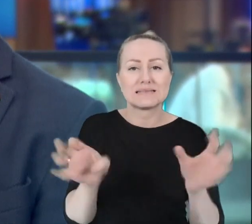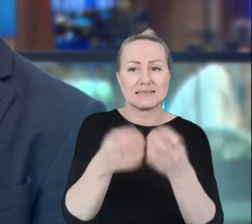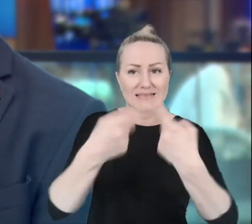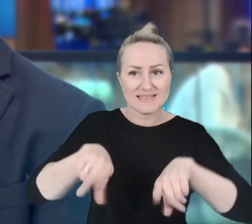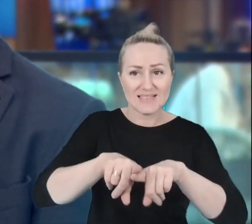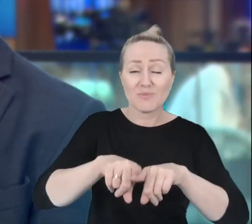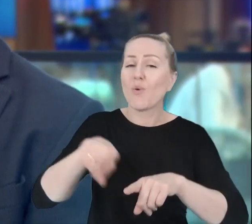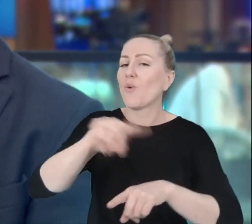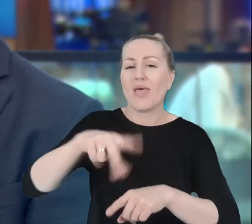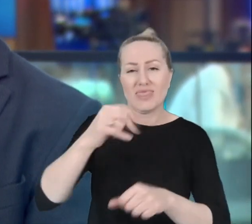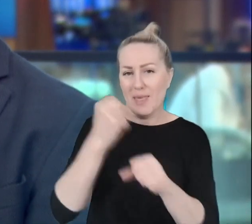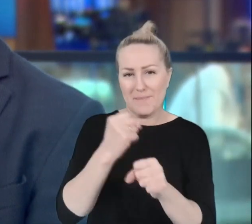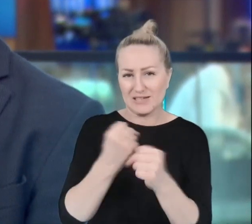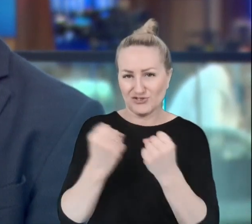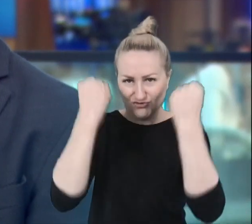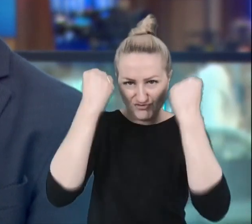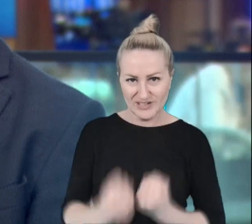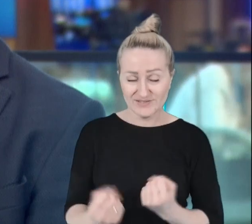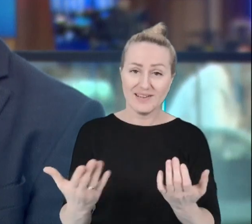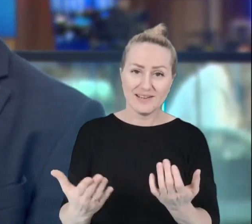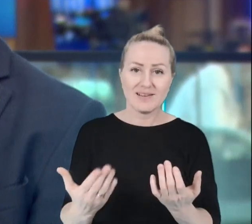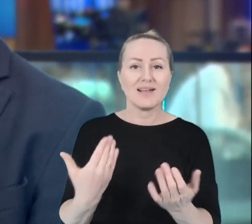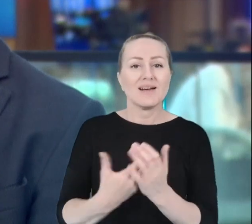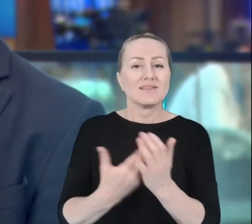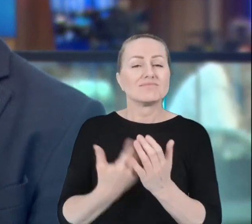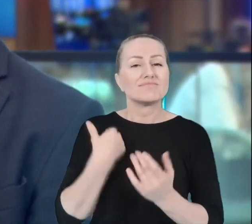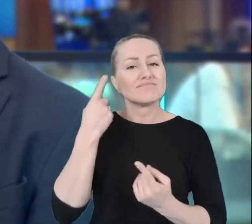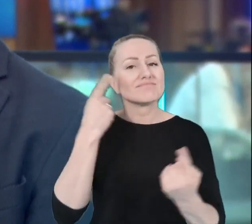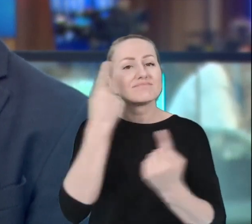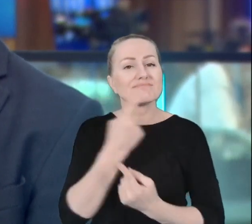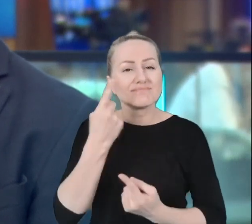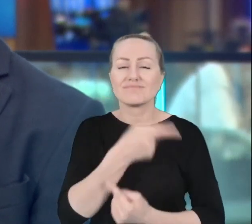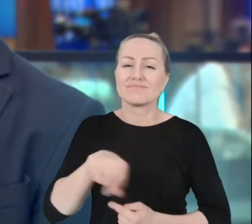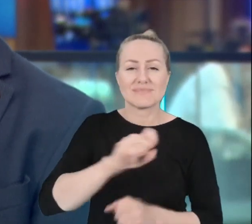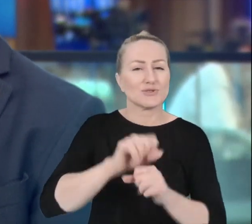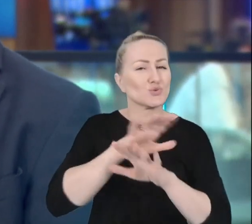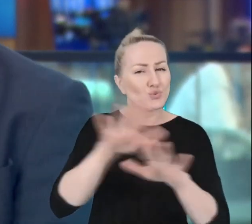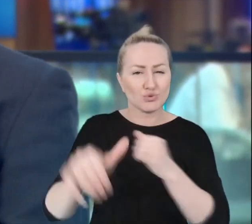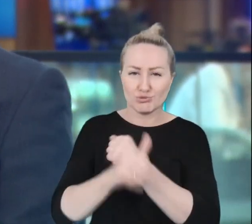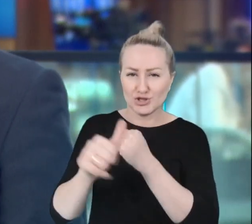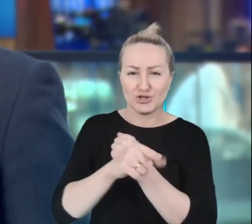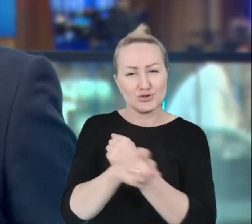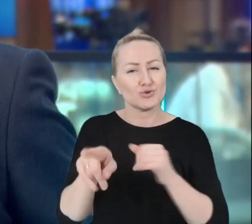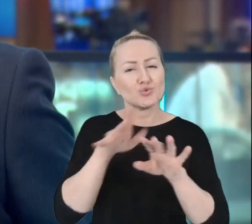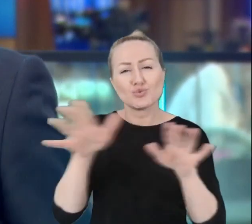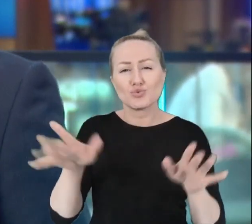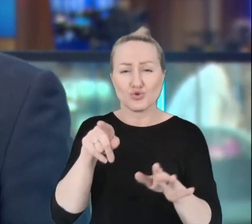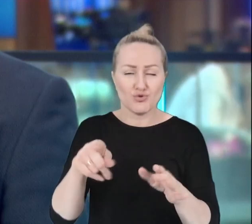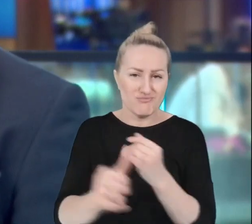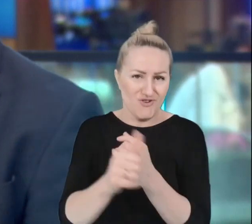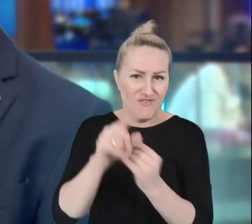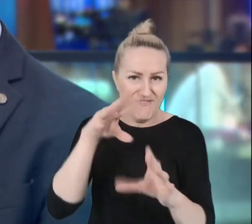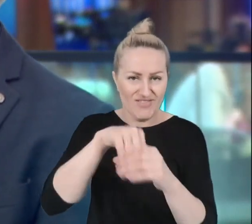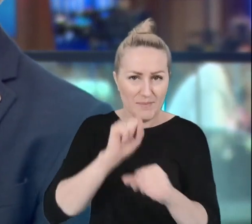taki sposób. Ja myślę, że jest wiele przyczyn takich zjawisk. Ja na przykład jedna z których obserwuję